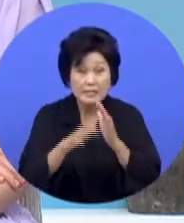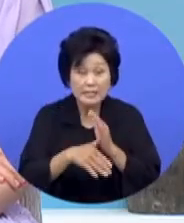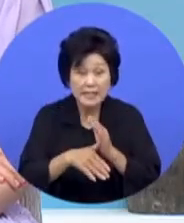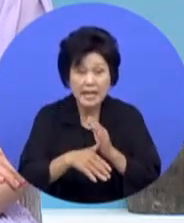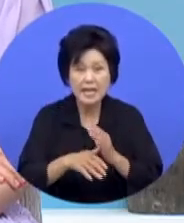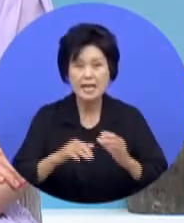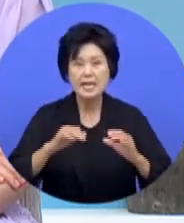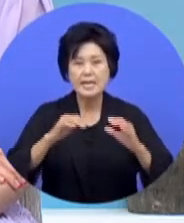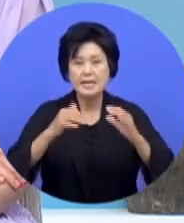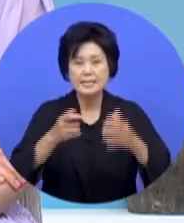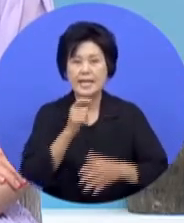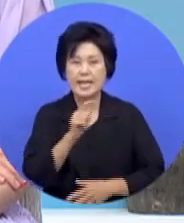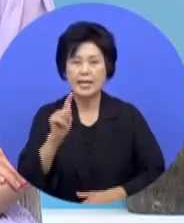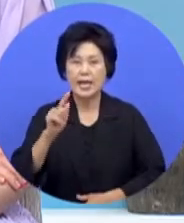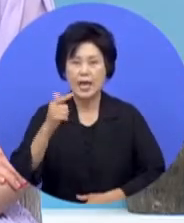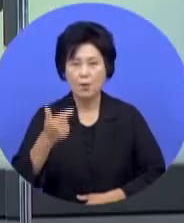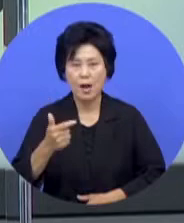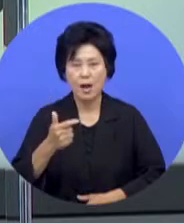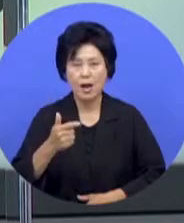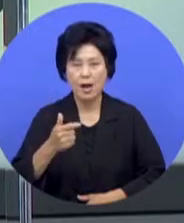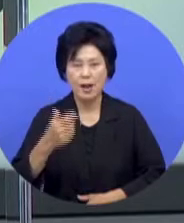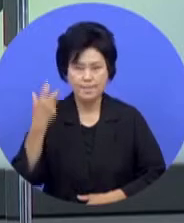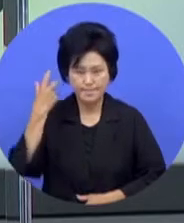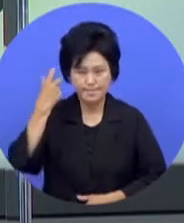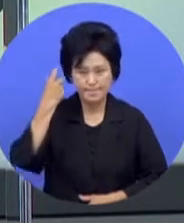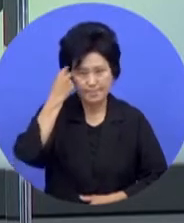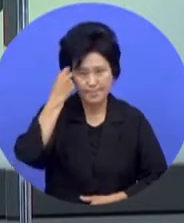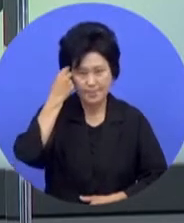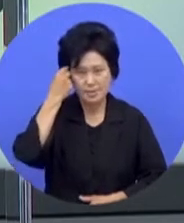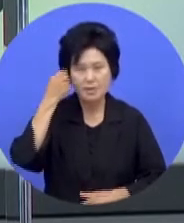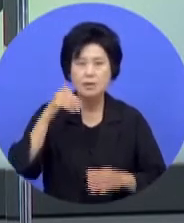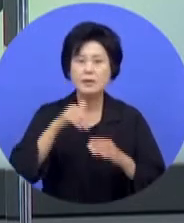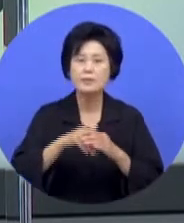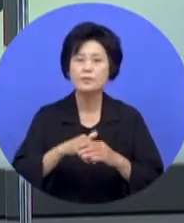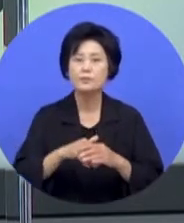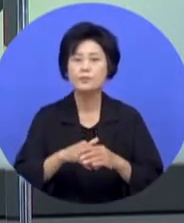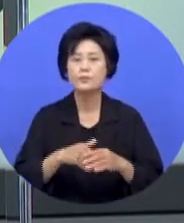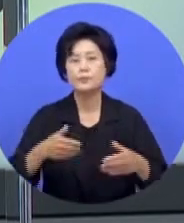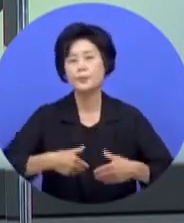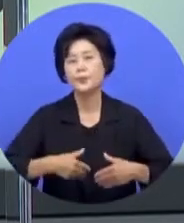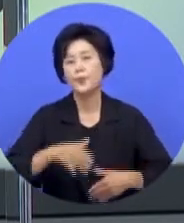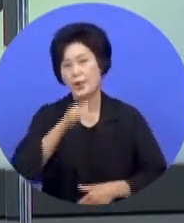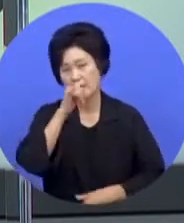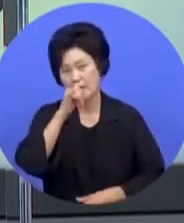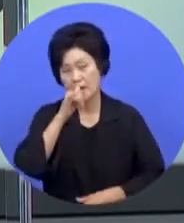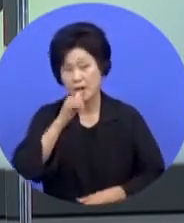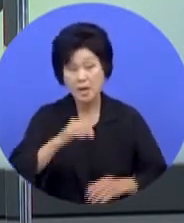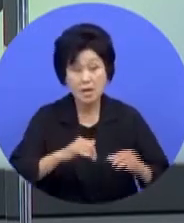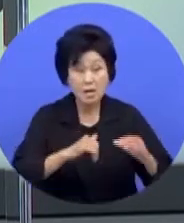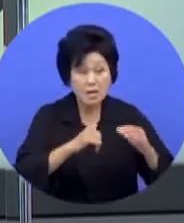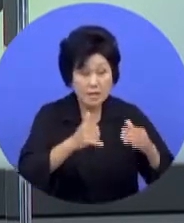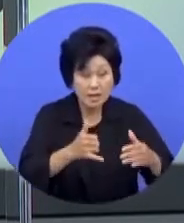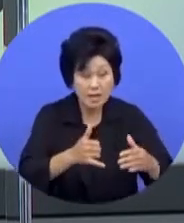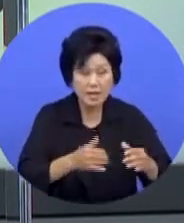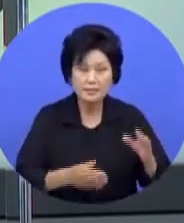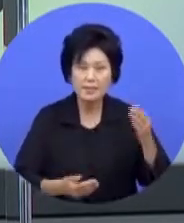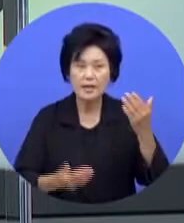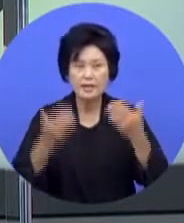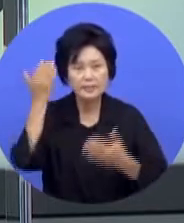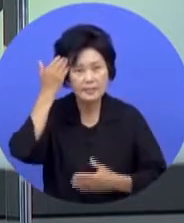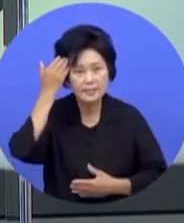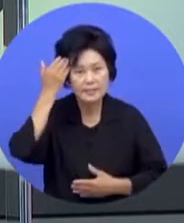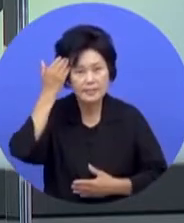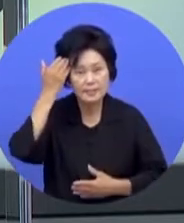이때 하나님의 말씀이 선점해서 다른 어떤 세상 지식보다 이 말씀이 딱 먼저 선점이 돼서 그